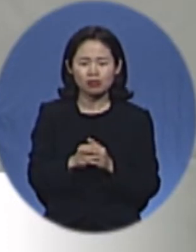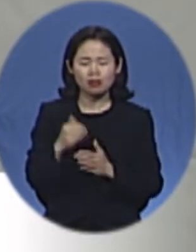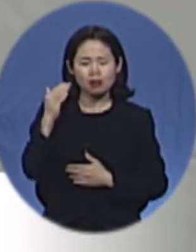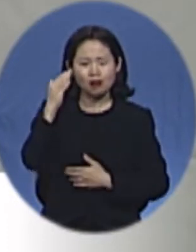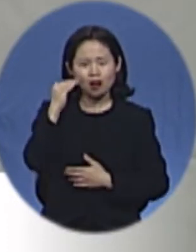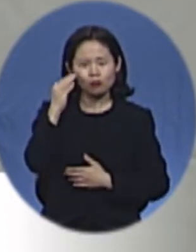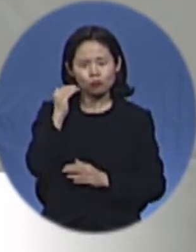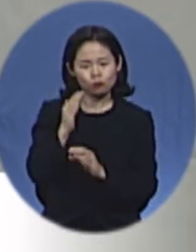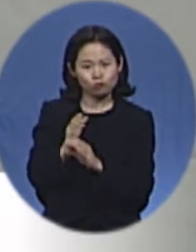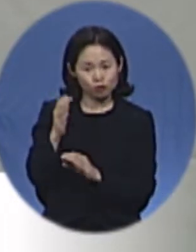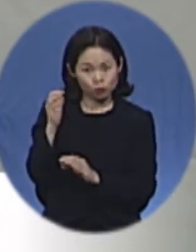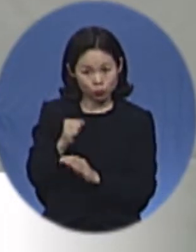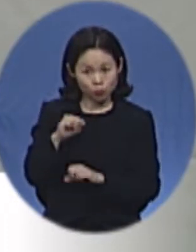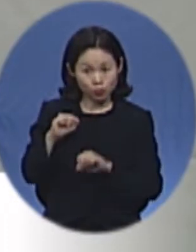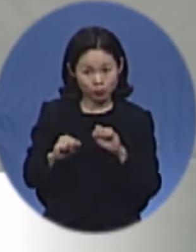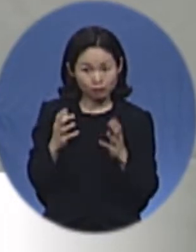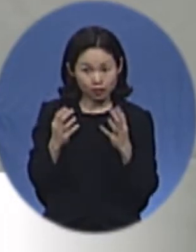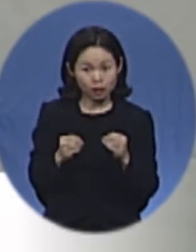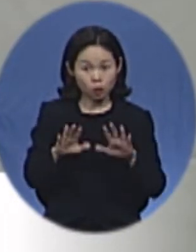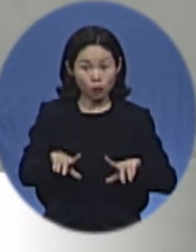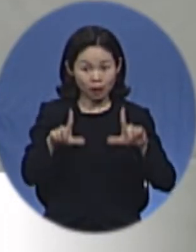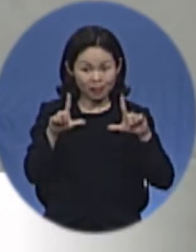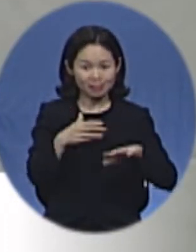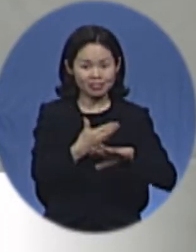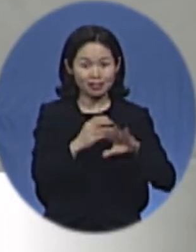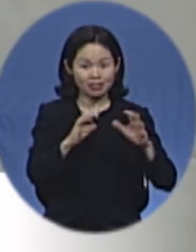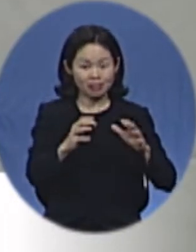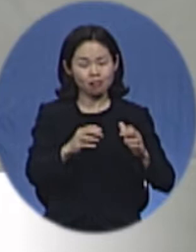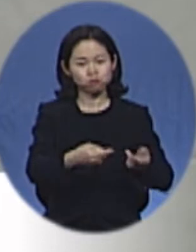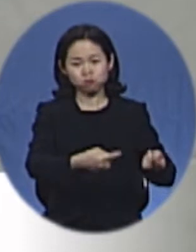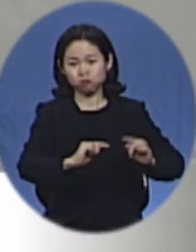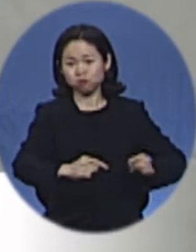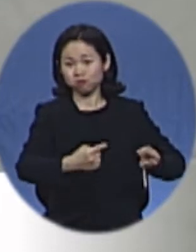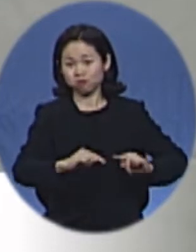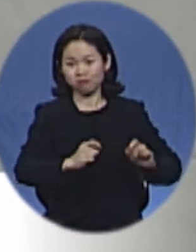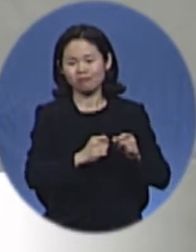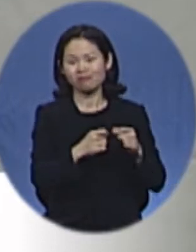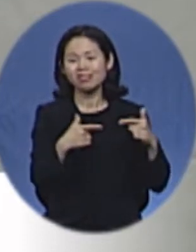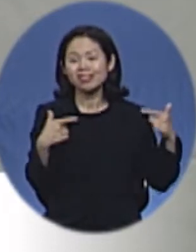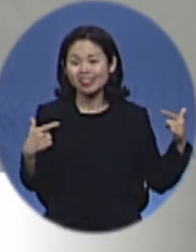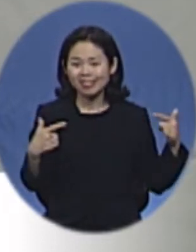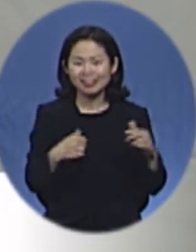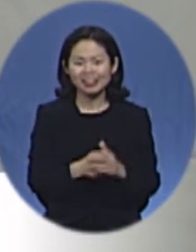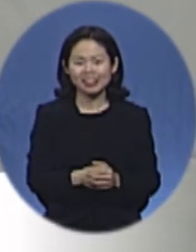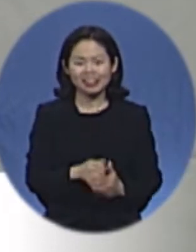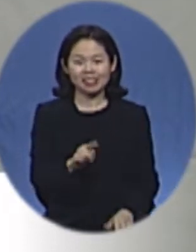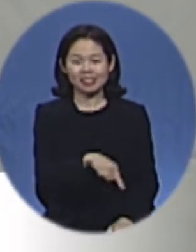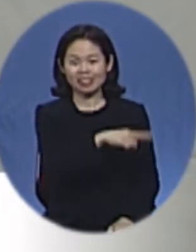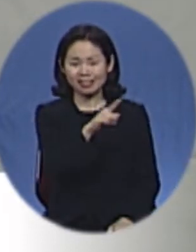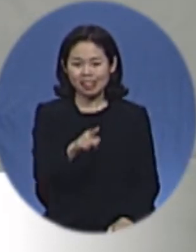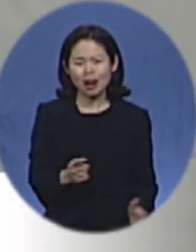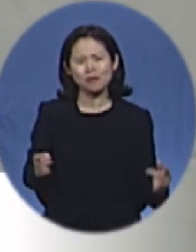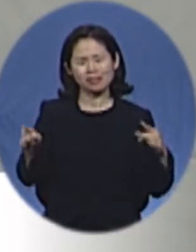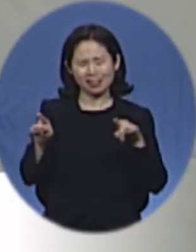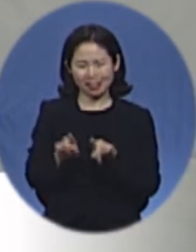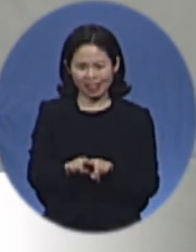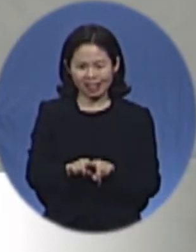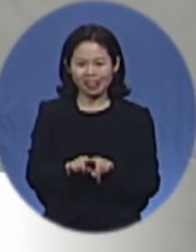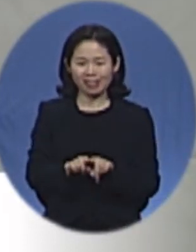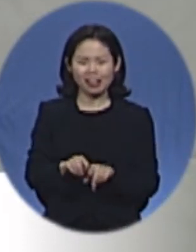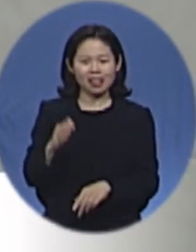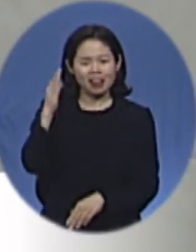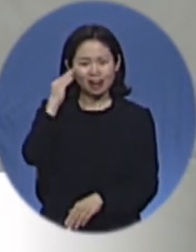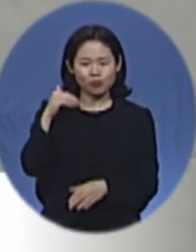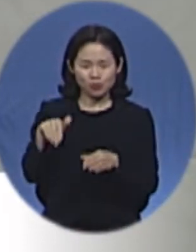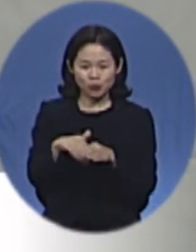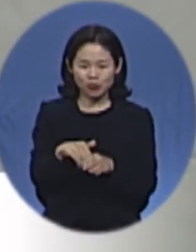국내를 대상으로 이제 많이 했고 올해는 해외에서 이제 점점 늘어나기 때문에 그 사람들에게 같이 이제